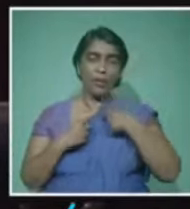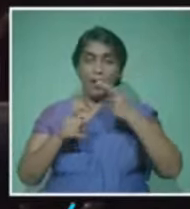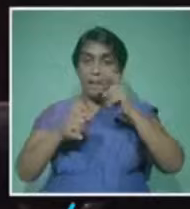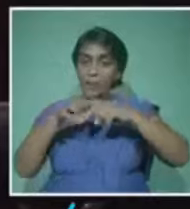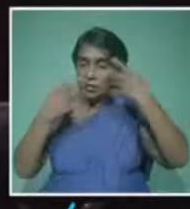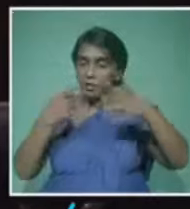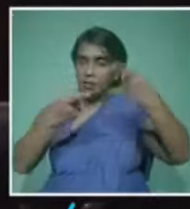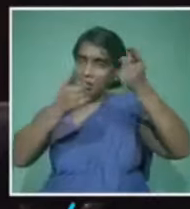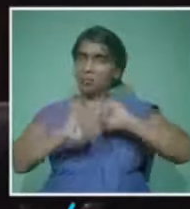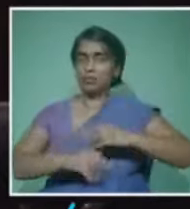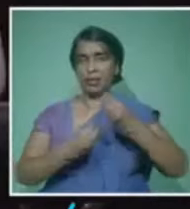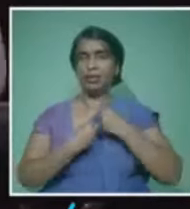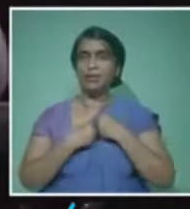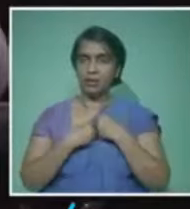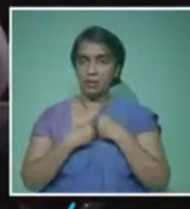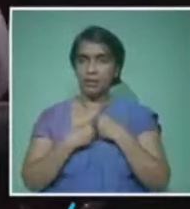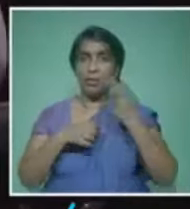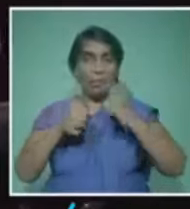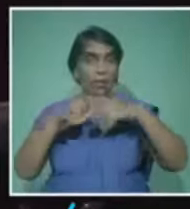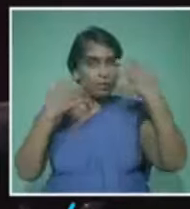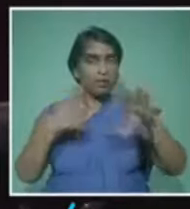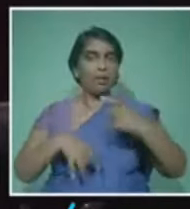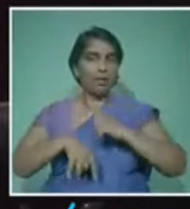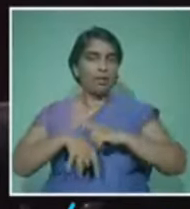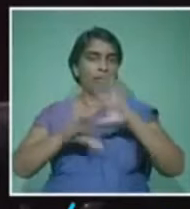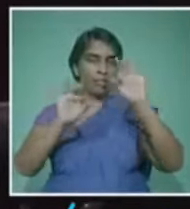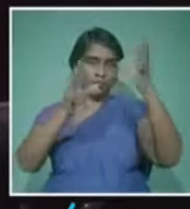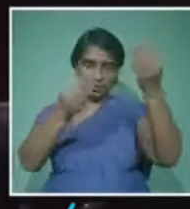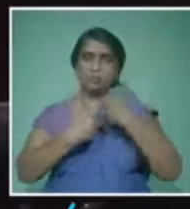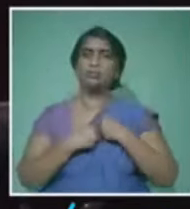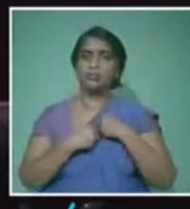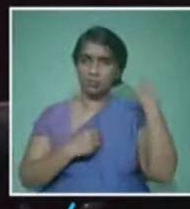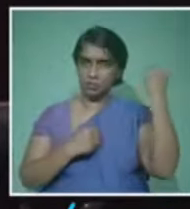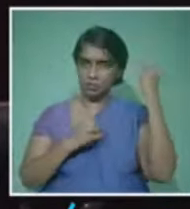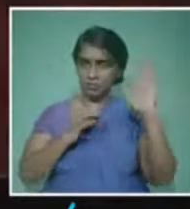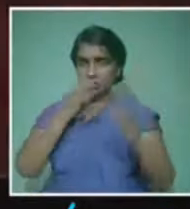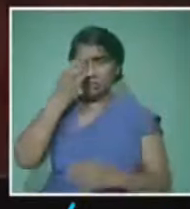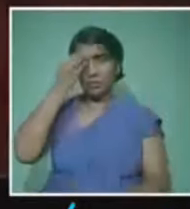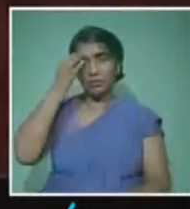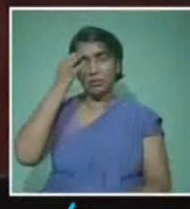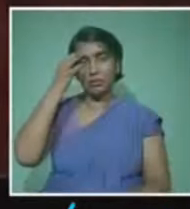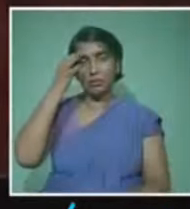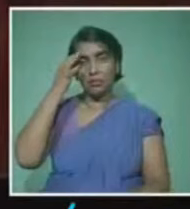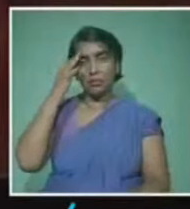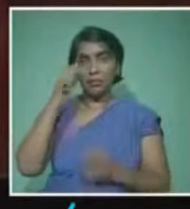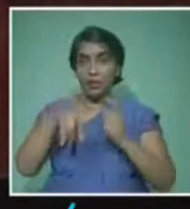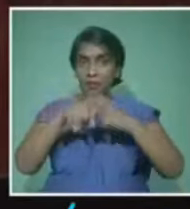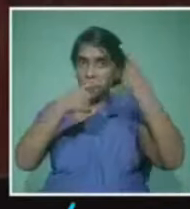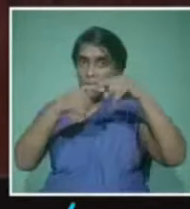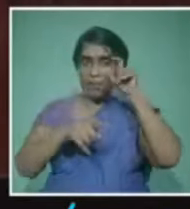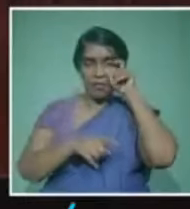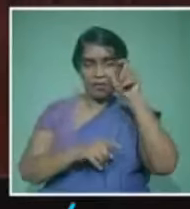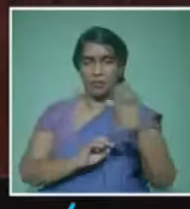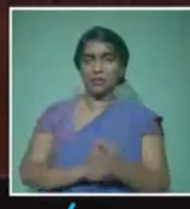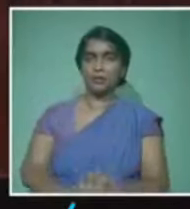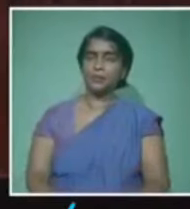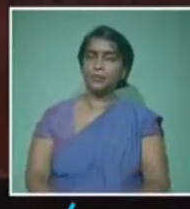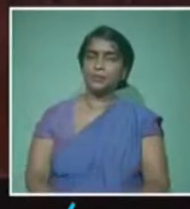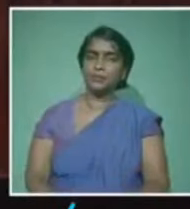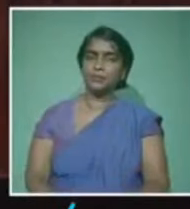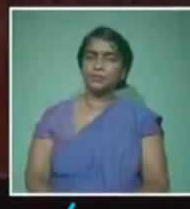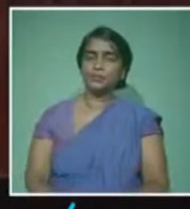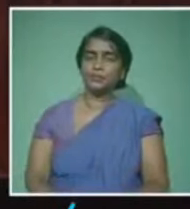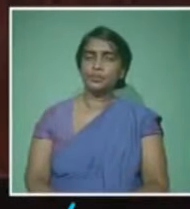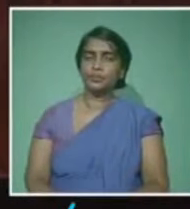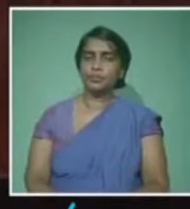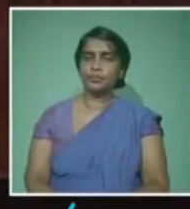කියලා මම ඔබතුමාගෙන් ඉල්ලනවා මේ ප්‍රශ්න ටික ඉවරනන් පස්සේ මට විනාඩි දෙක තුනක් දෙන්න මම කතා කරලා ඉවර කරන්න හරි බලමු න්‍යාය පත්‍රය යන විදියට මම කොහොම ඉස්සෙති ගරු